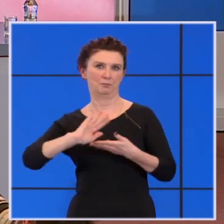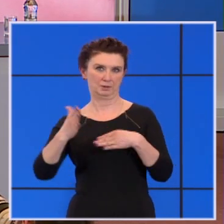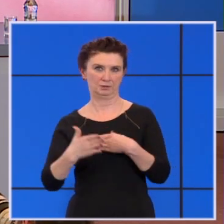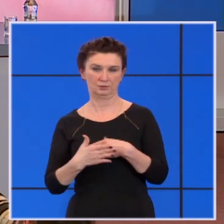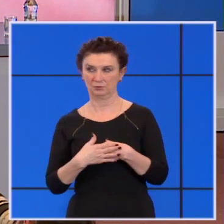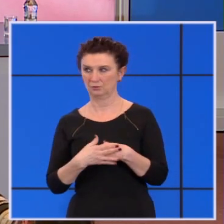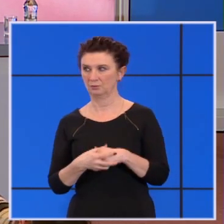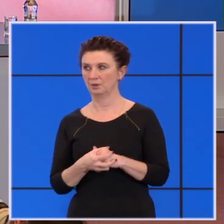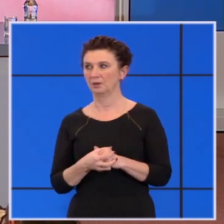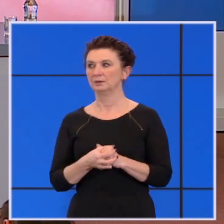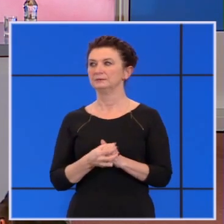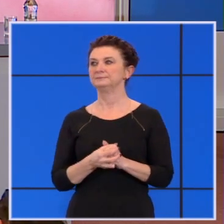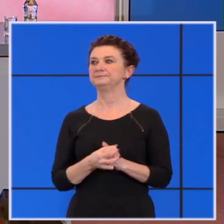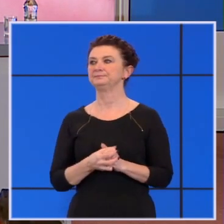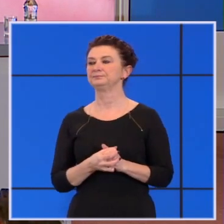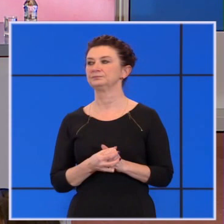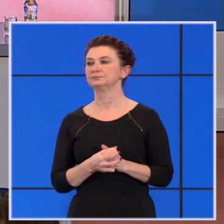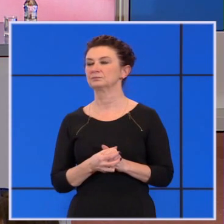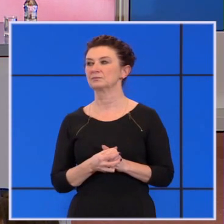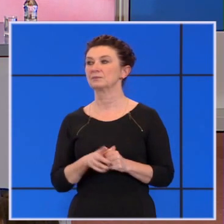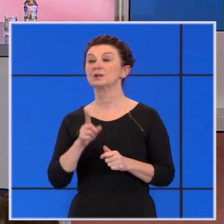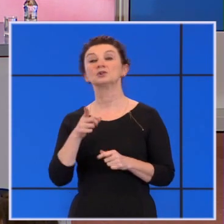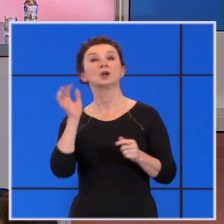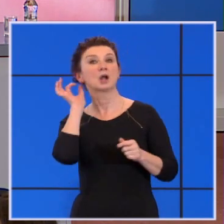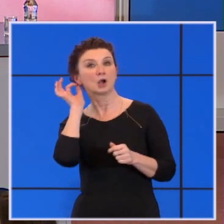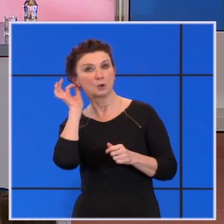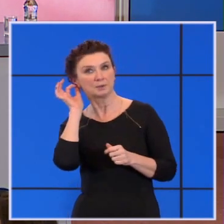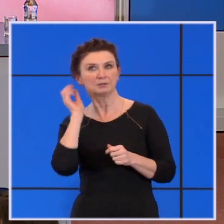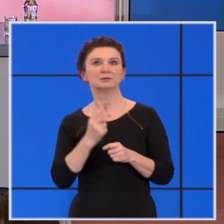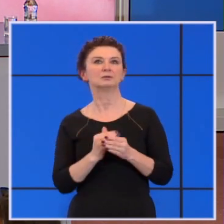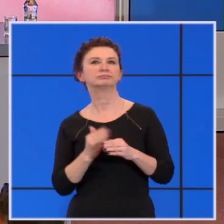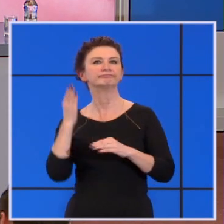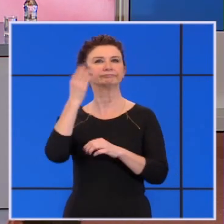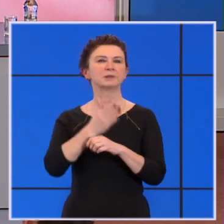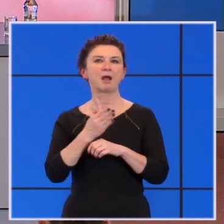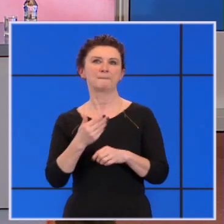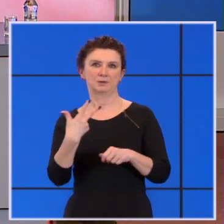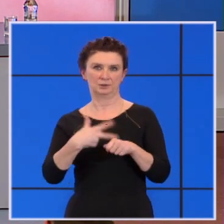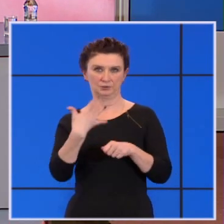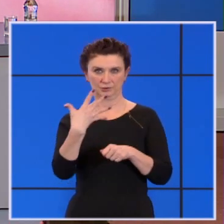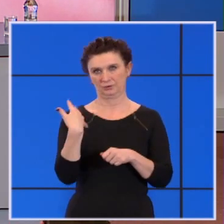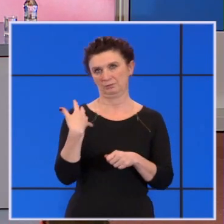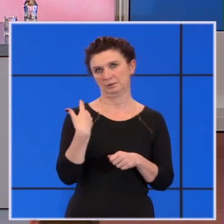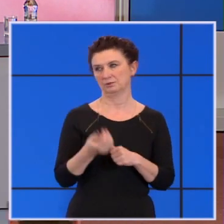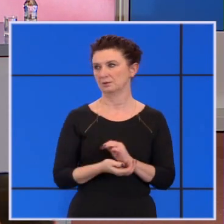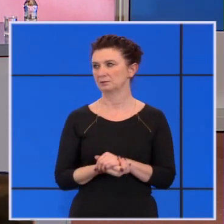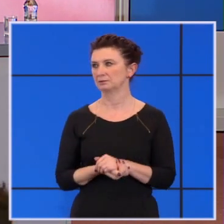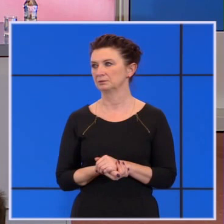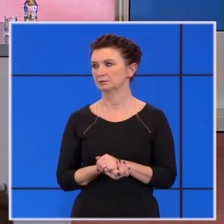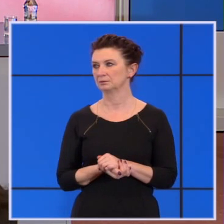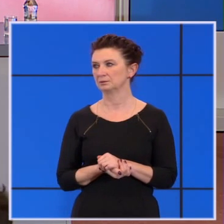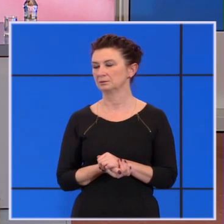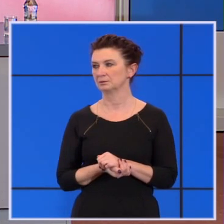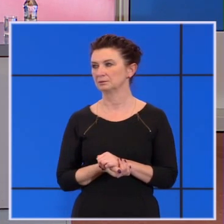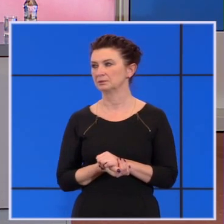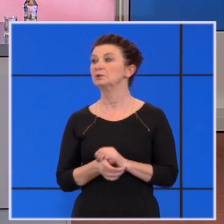i kobiety powyżej 35 roku życia? I ostatnie pytanie, i jak rozumiem, z automatu wszystkie zarodki mrożone po